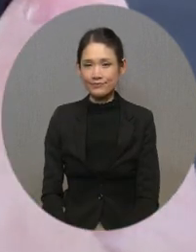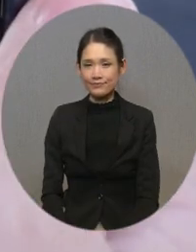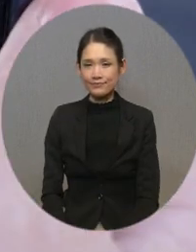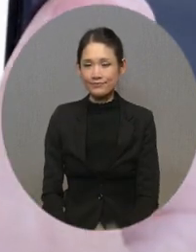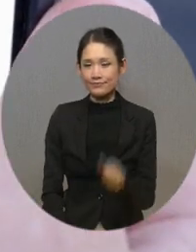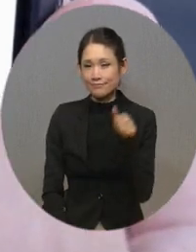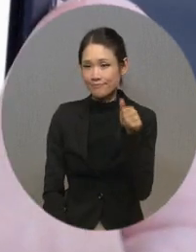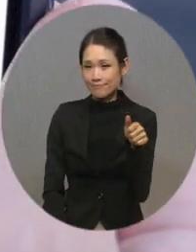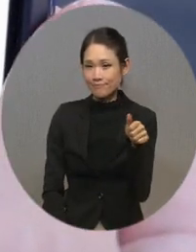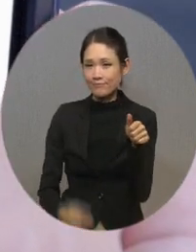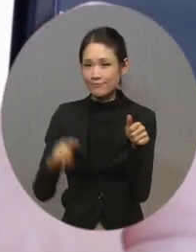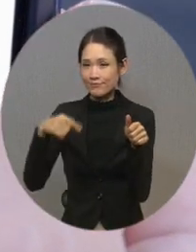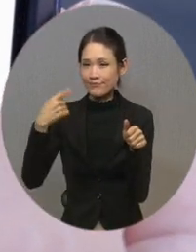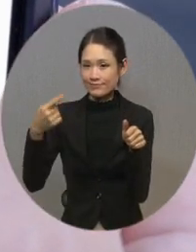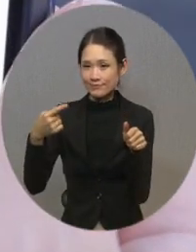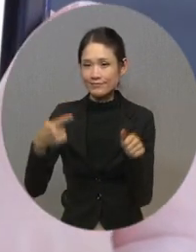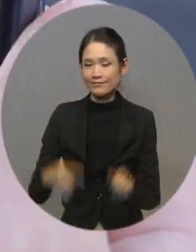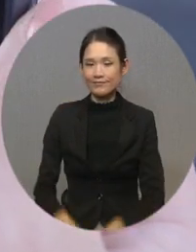찍어서